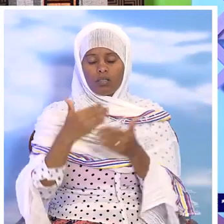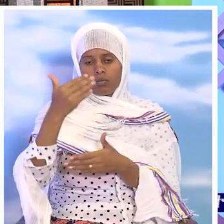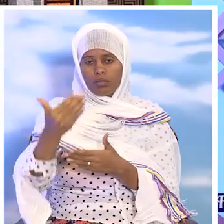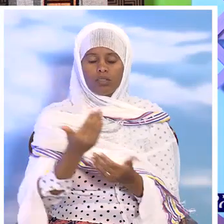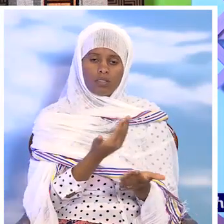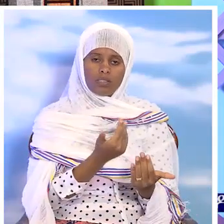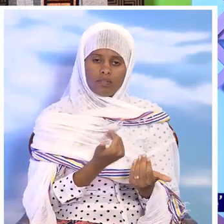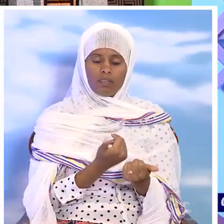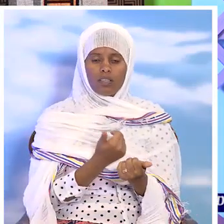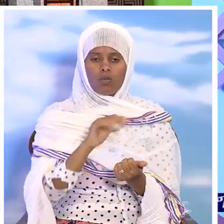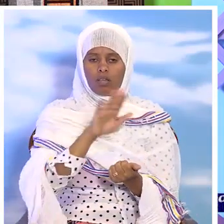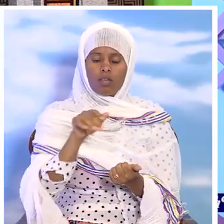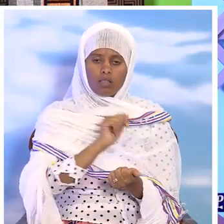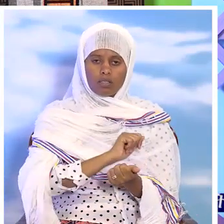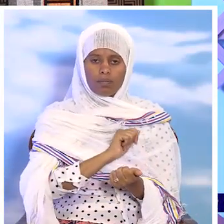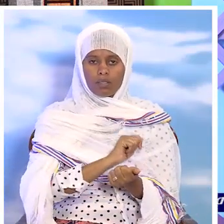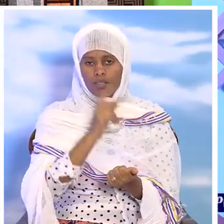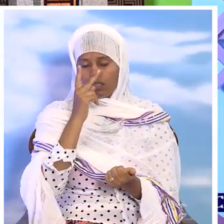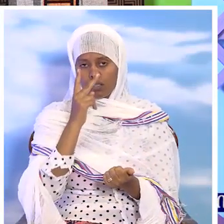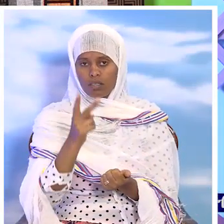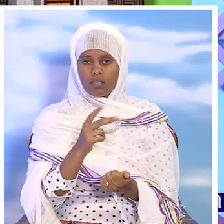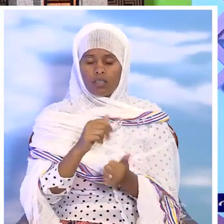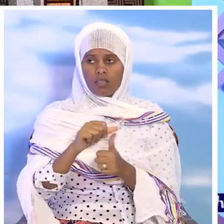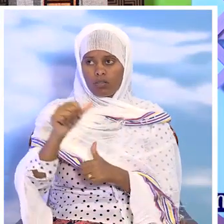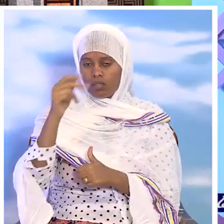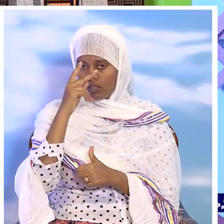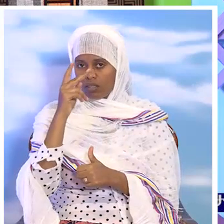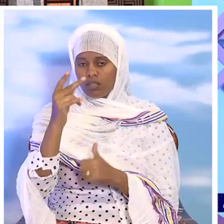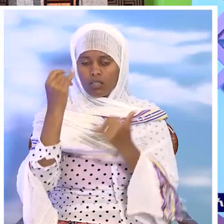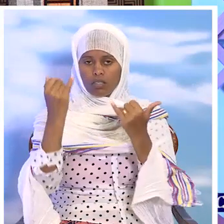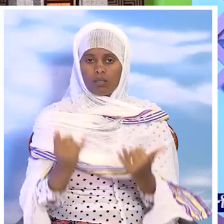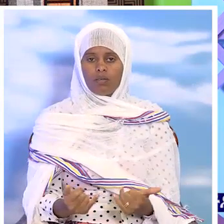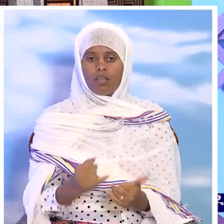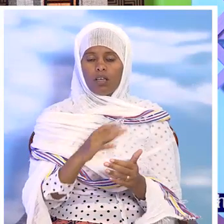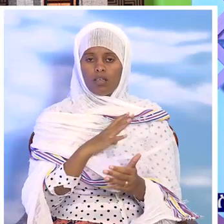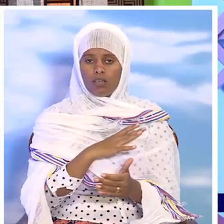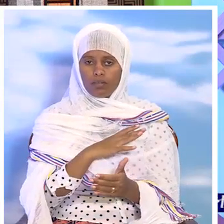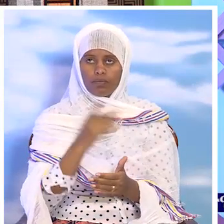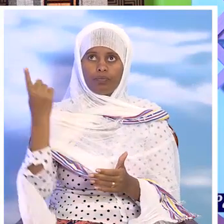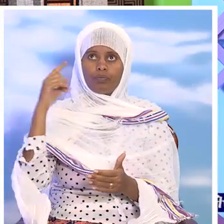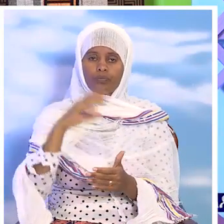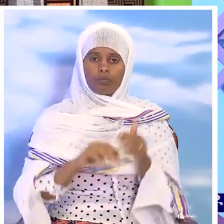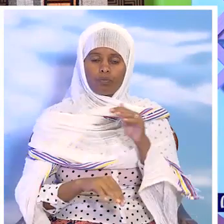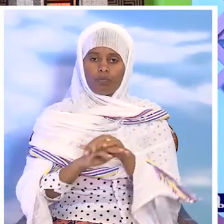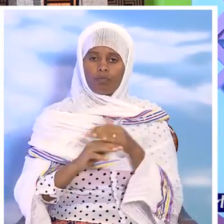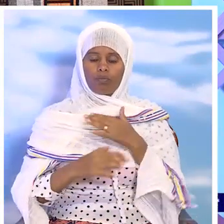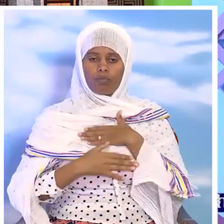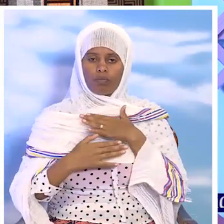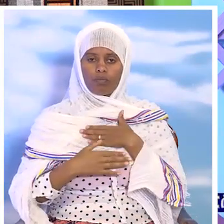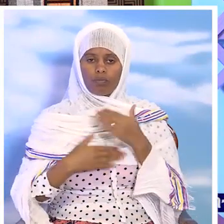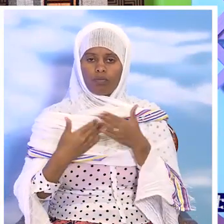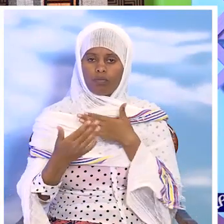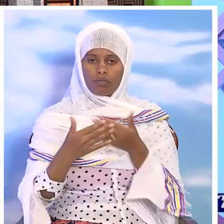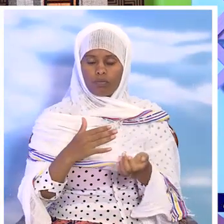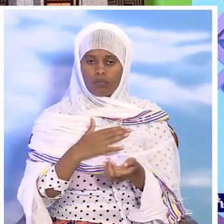ተስፋን እናተፀበናን እናርኣናን እናማዕደናን ነኽብራ ስለ ዘለና እግዚኣብሔር ኣምላኽ ሙሉእ ሓጎስ